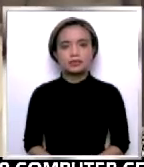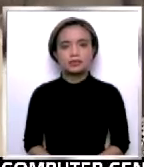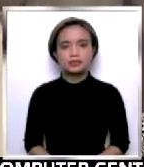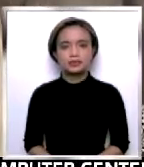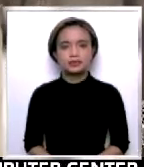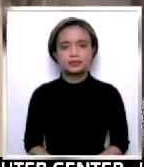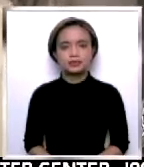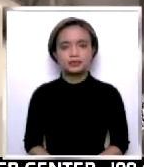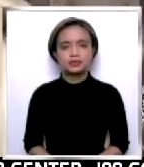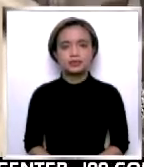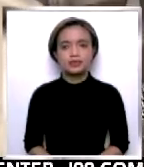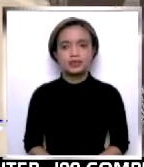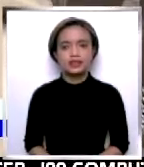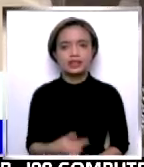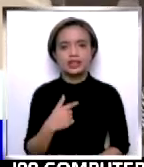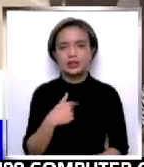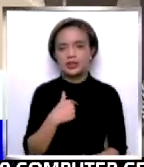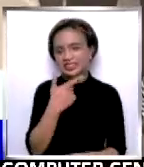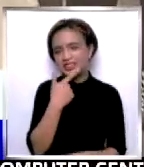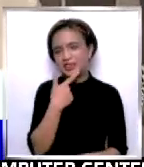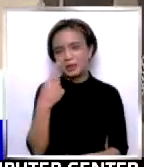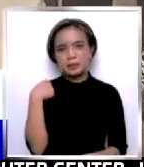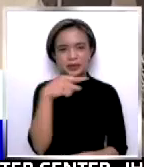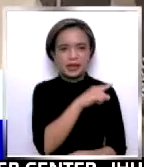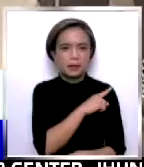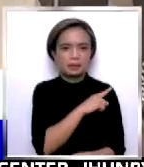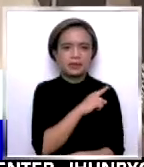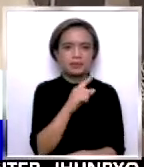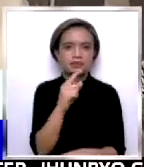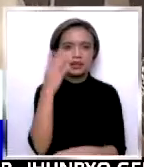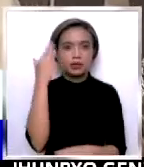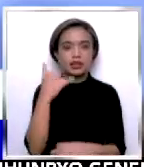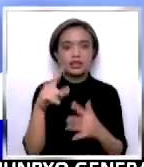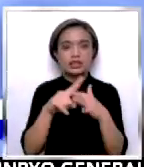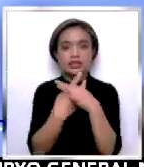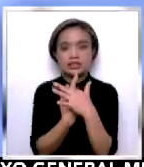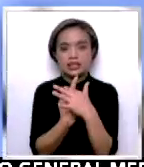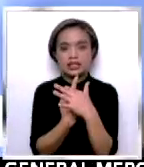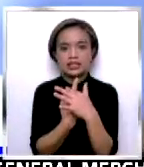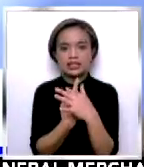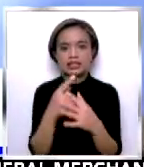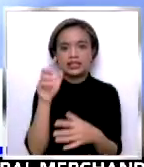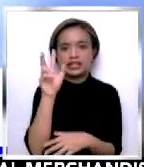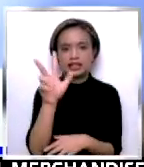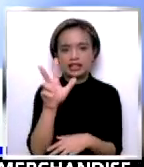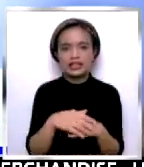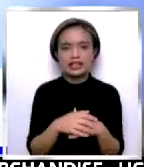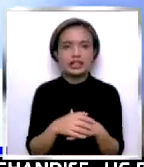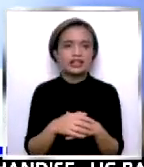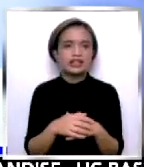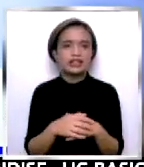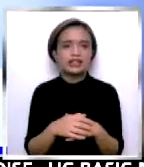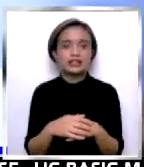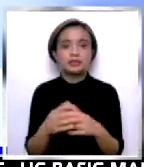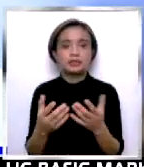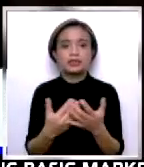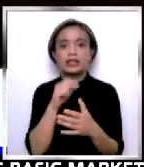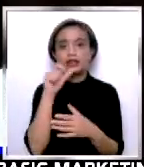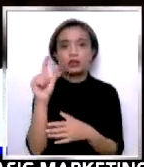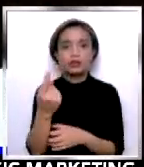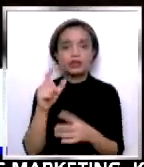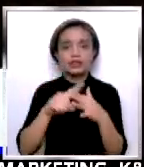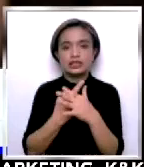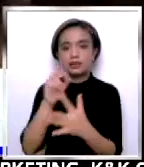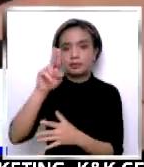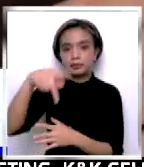Tatawa din ako sa mga eksena namin. Nag-start pa lang dun sa tatlong bibi. Bukod sa big break sa Startup PH,